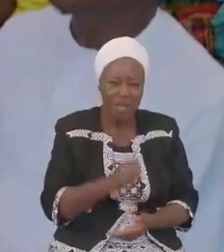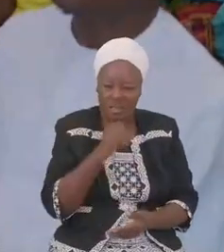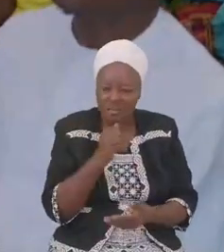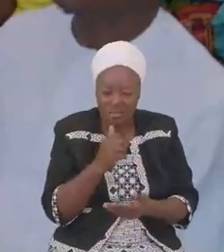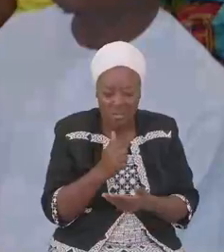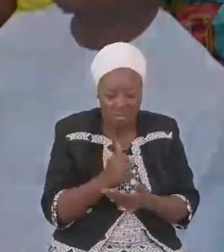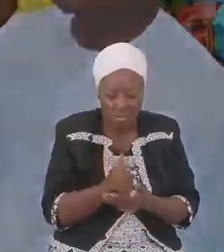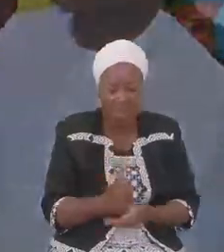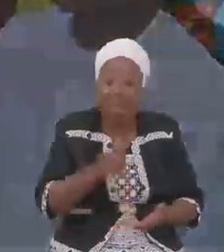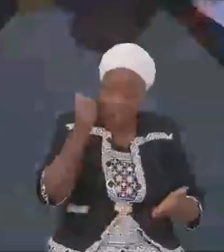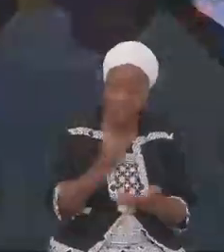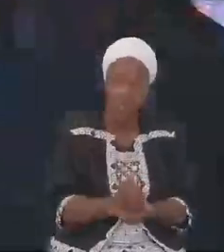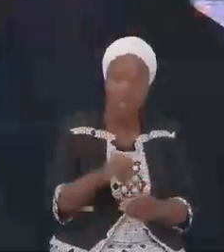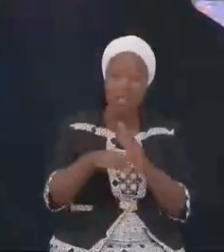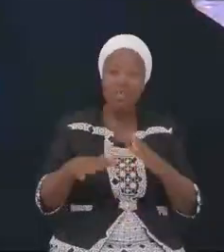Dans votre vie, amen.